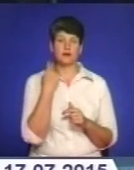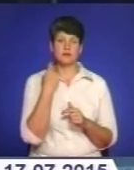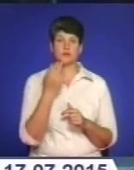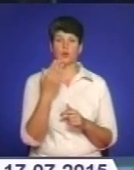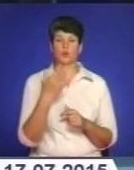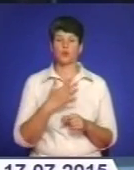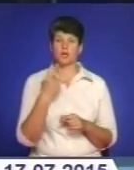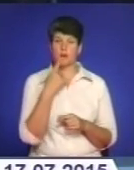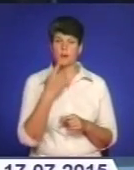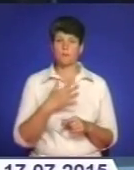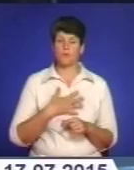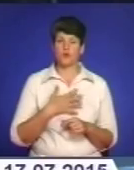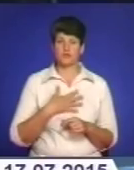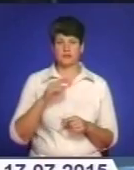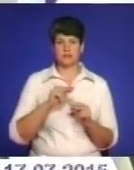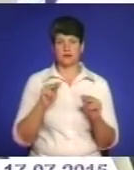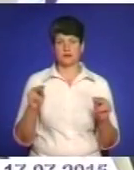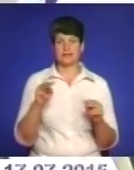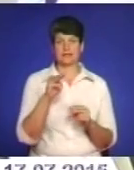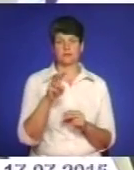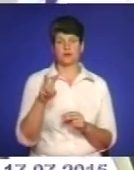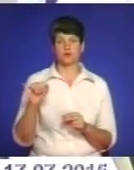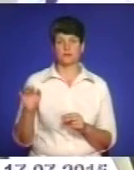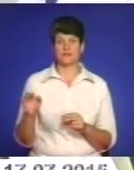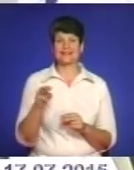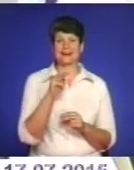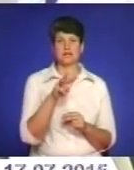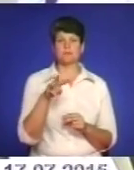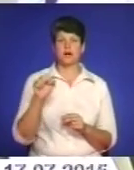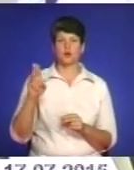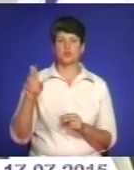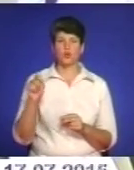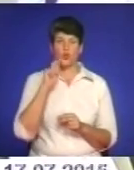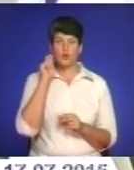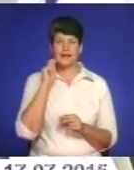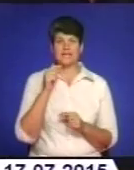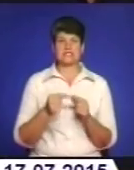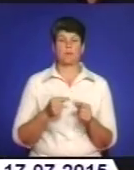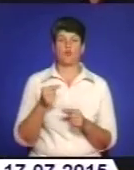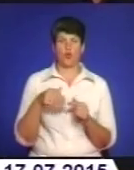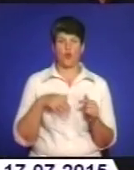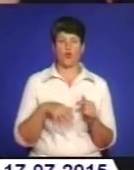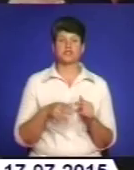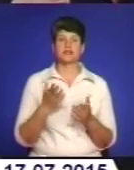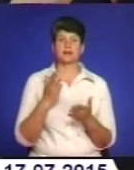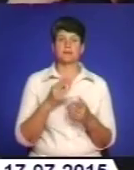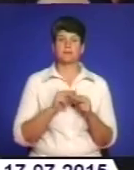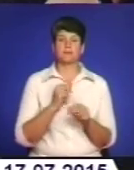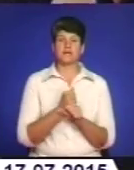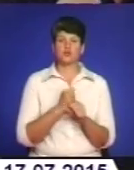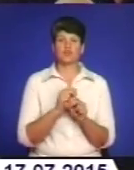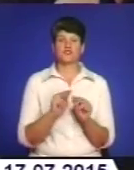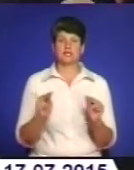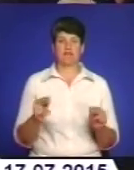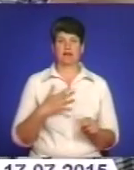із Канади Тарас Малюжинський. Тарас Малюжинський – українець за походженням, працює вчителем у Канаді. Під час